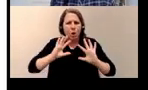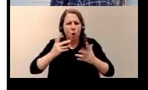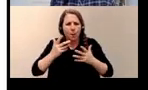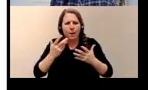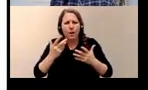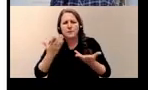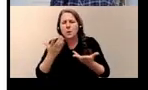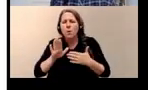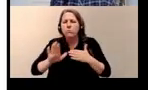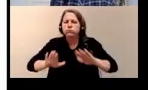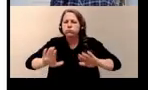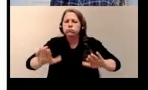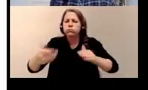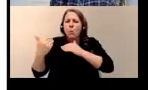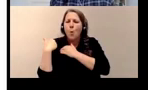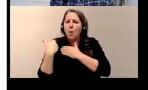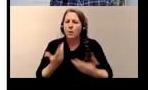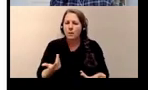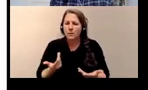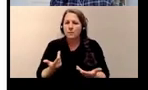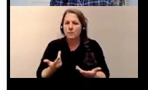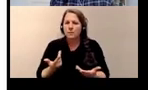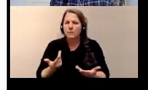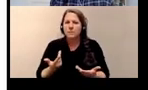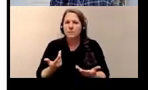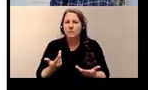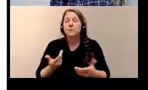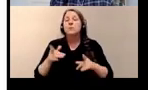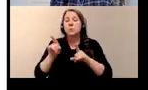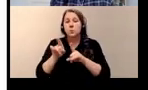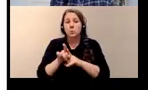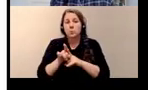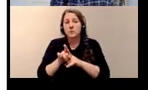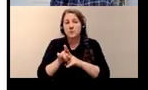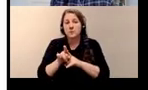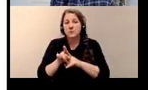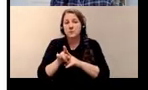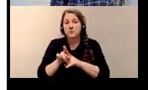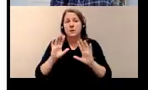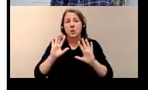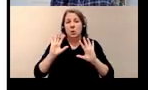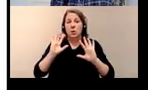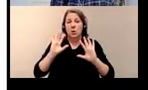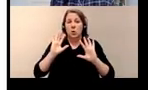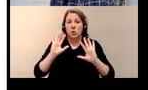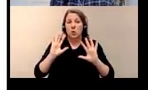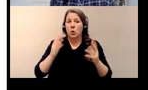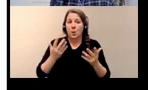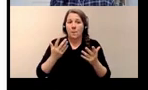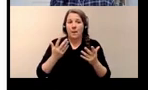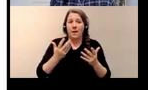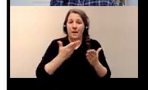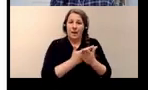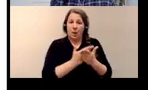rôle que pourraient jouer dans le futur ces lieux de réparation. Et également, alors ça on n'en parlera pas ici, mais comment, dans le contexte d'une école de